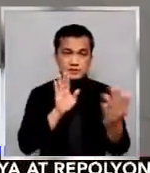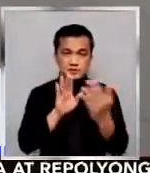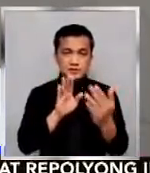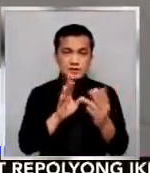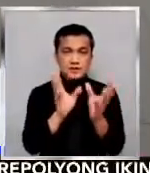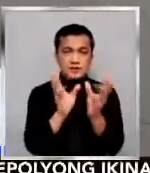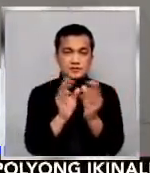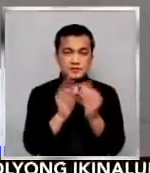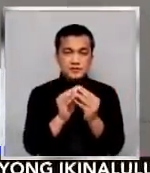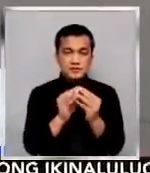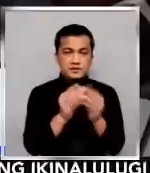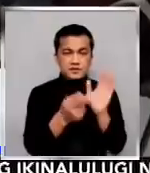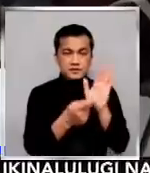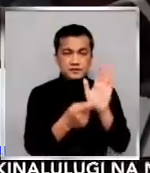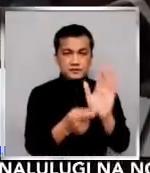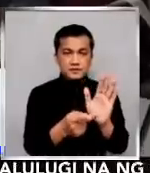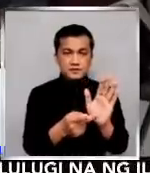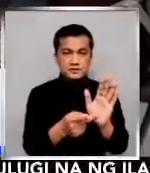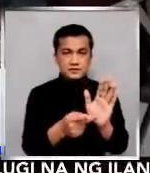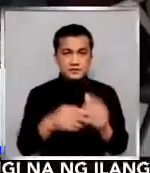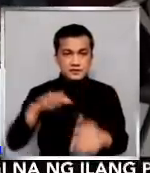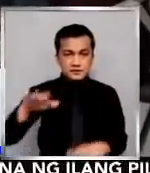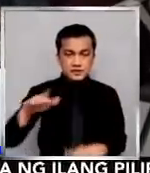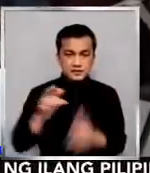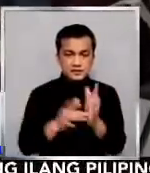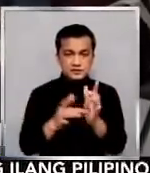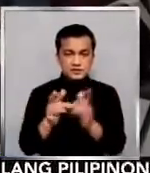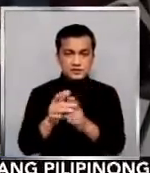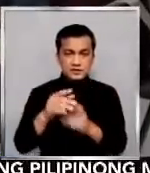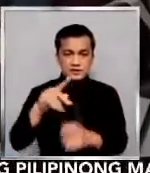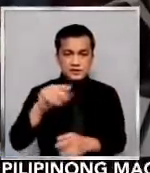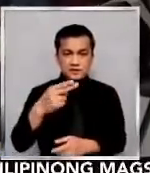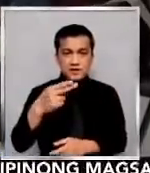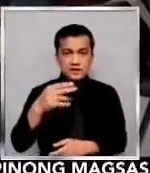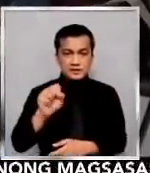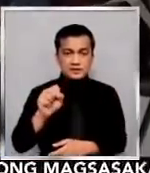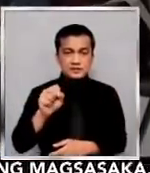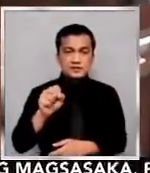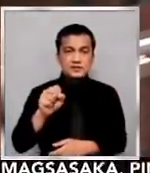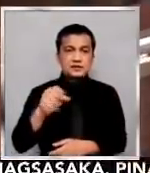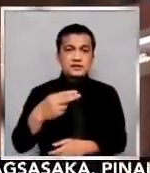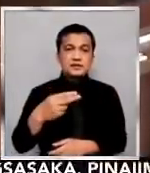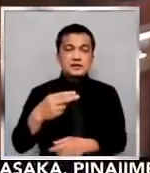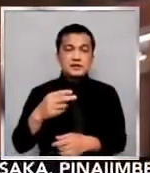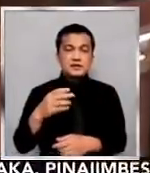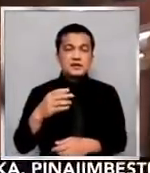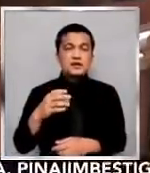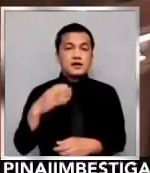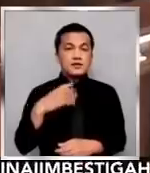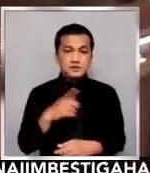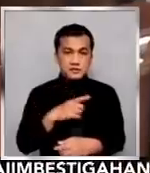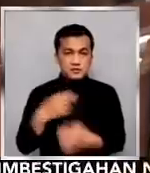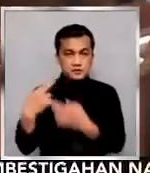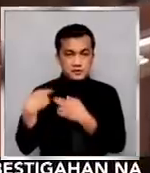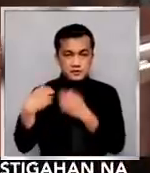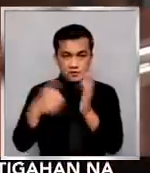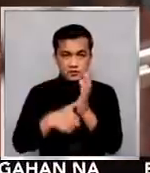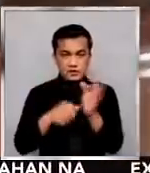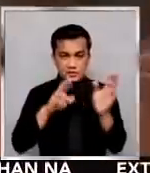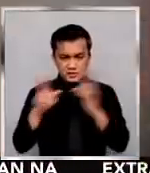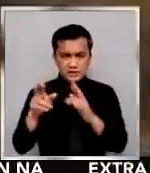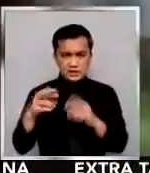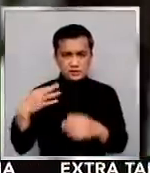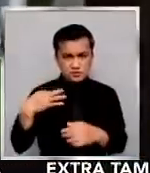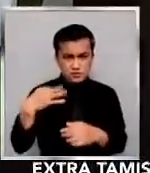presentation of the Child Jesus Parish Pastoral Council for Responsible Voting. Handa raw siya tumakbo at handa rin